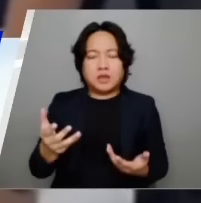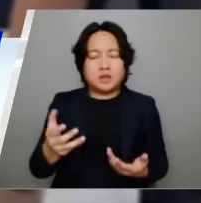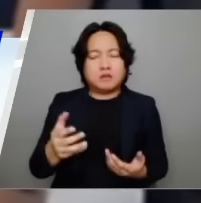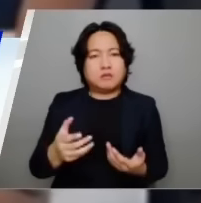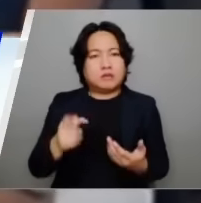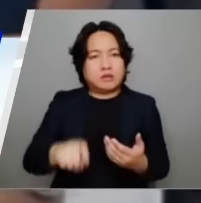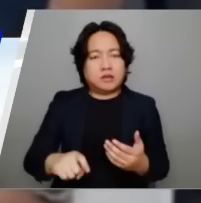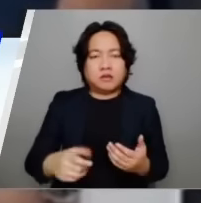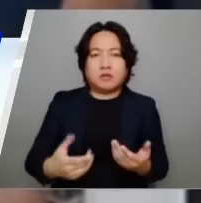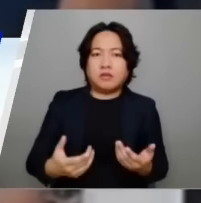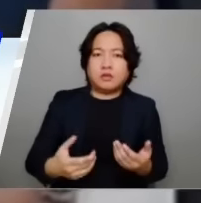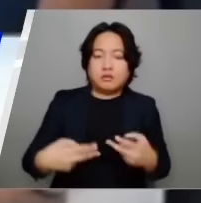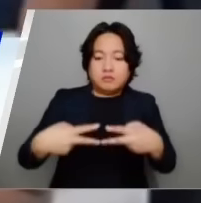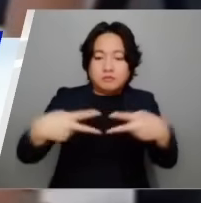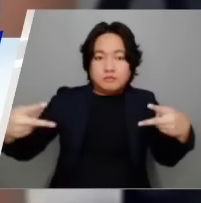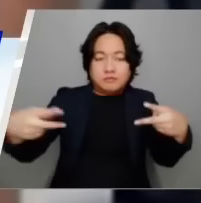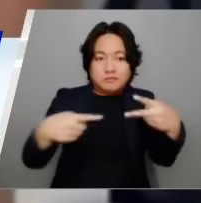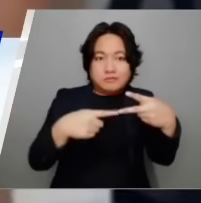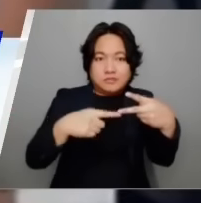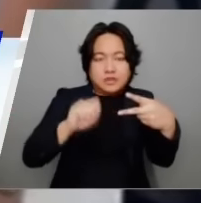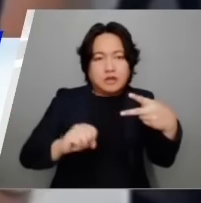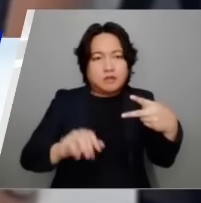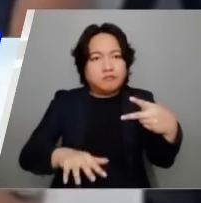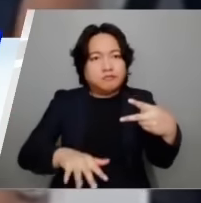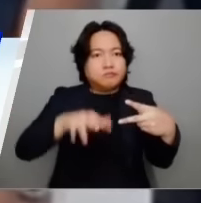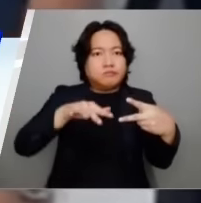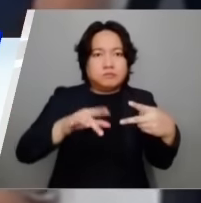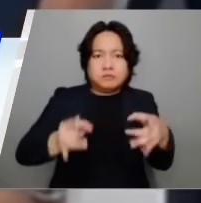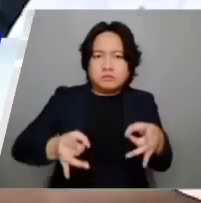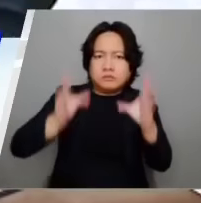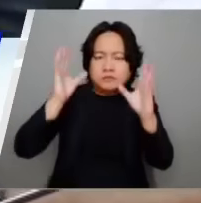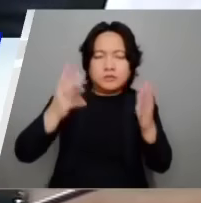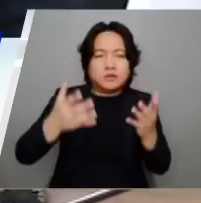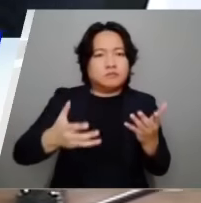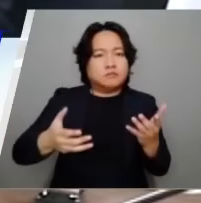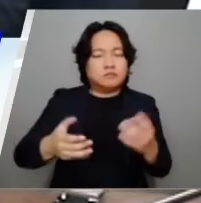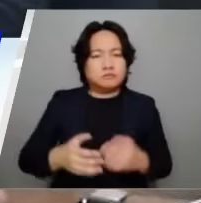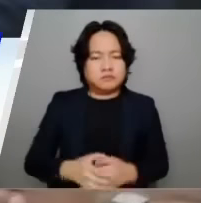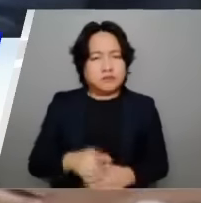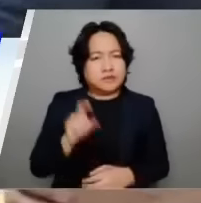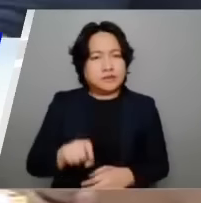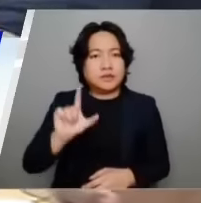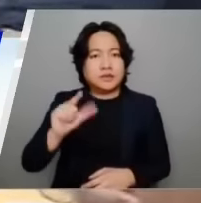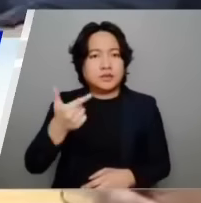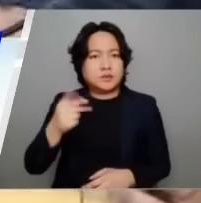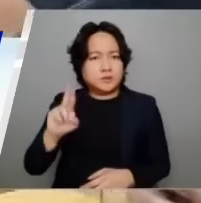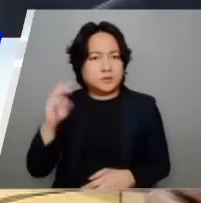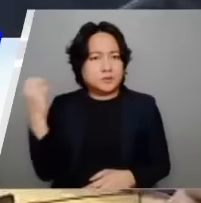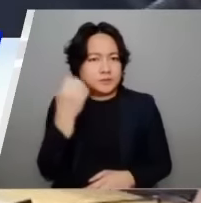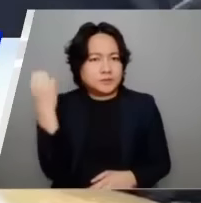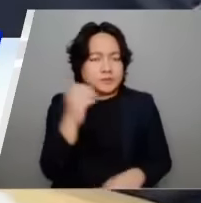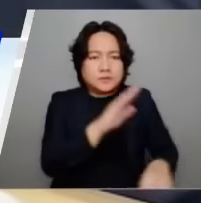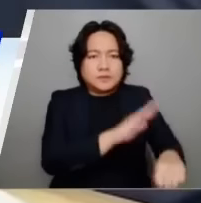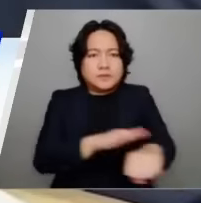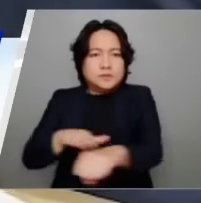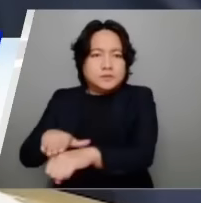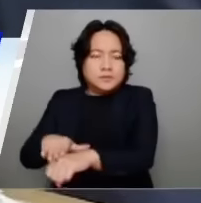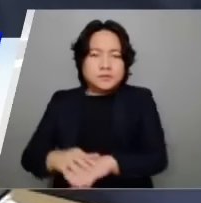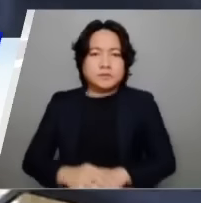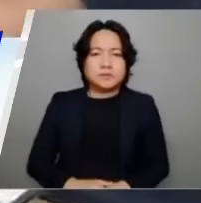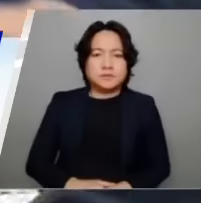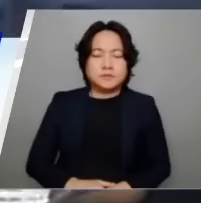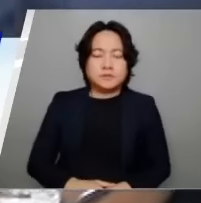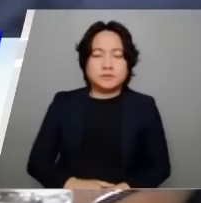nating abisuhan ang mga LGUs. Sinabihan din ng Pangulo ang DILG na